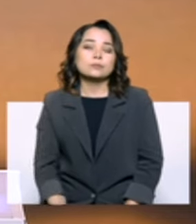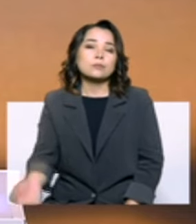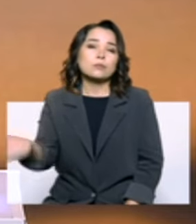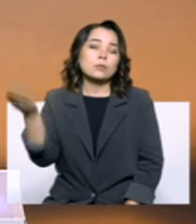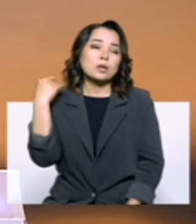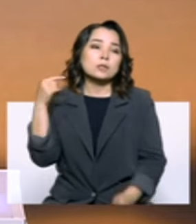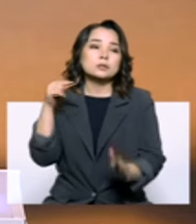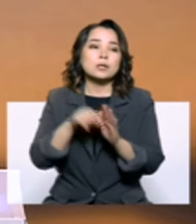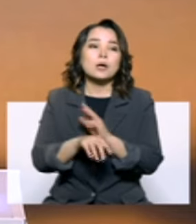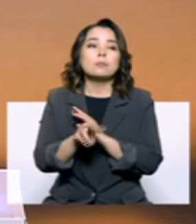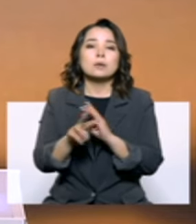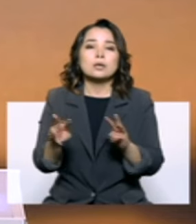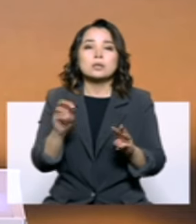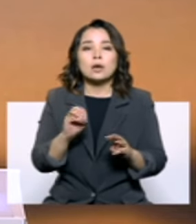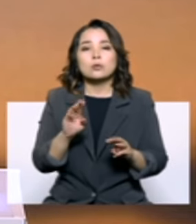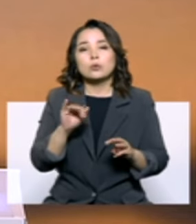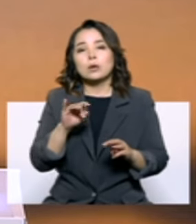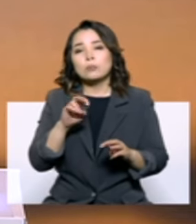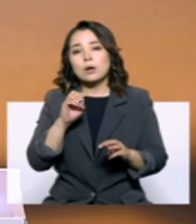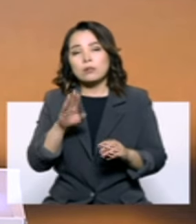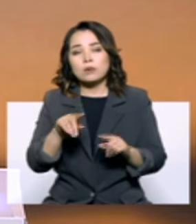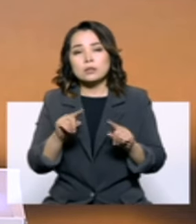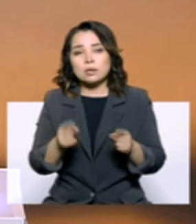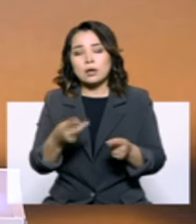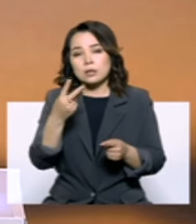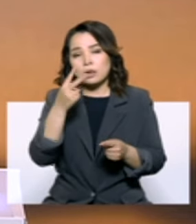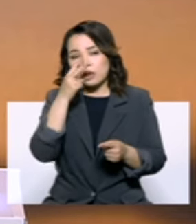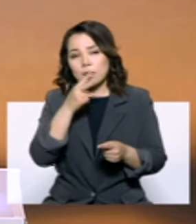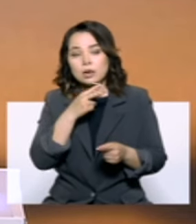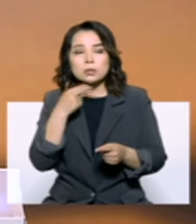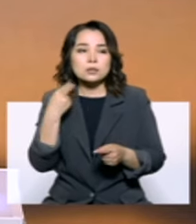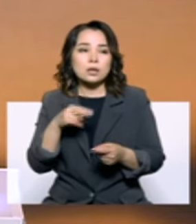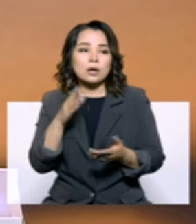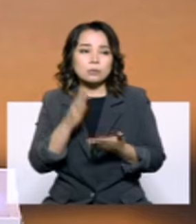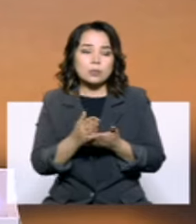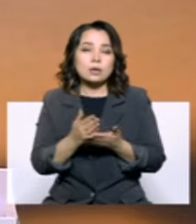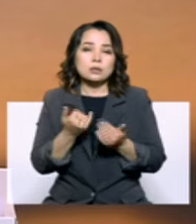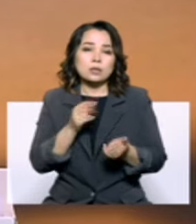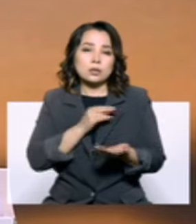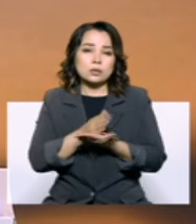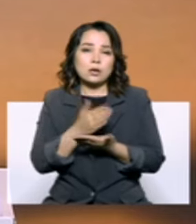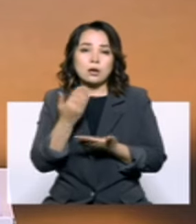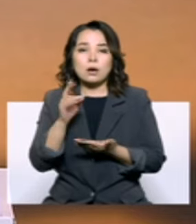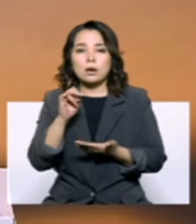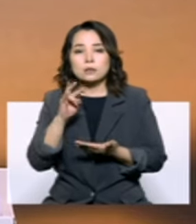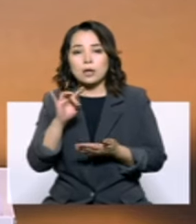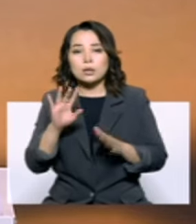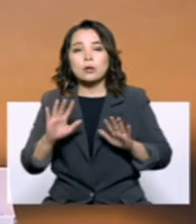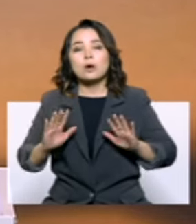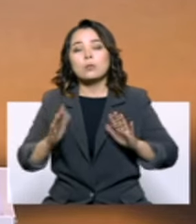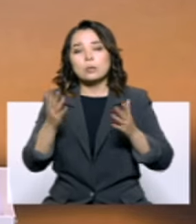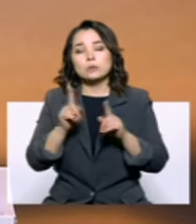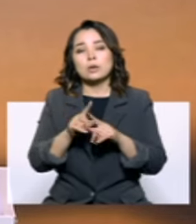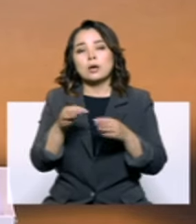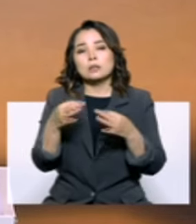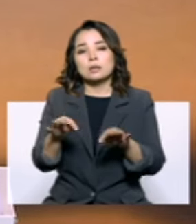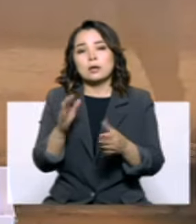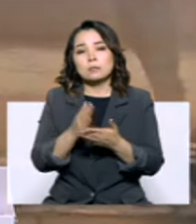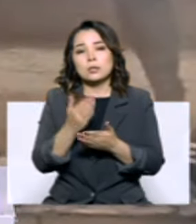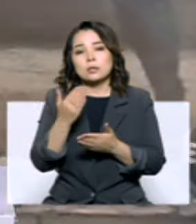Бұрынғы ішкі істер министрі Ерлан Тұрғымбаев ұсталып 2 айға қамалды. Ол қызметінен қаңтар оқиғасынан кейін босатылған